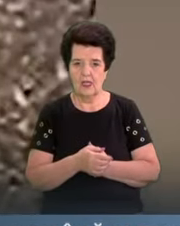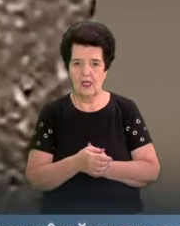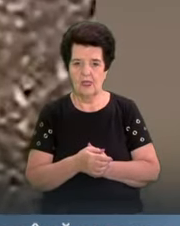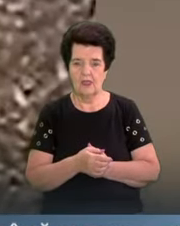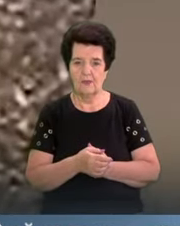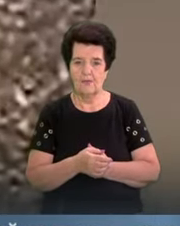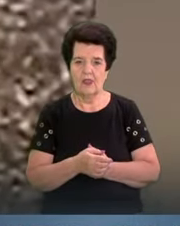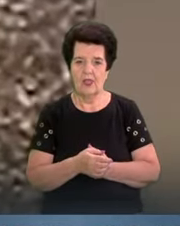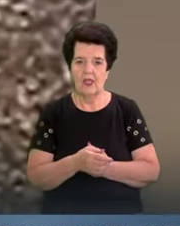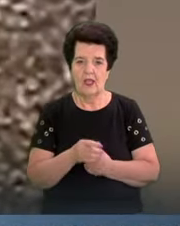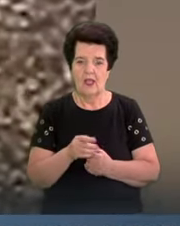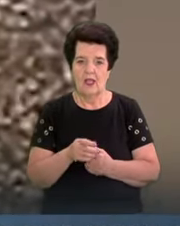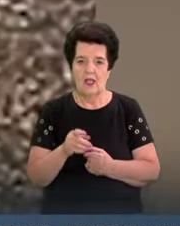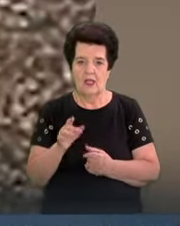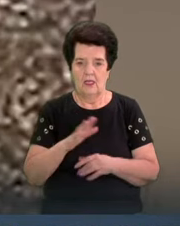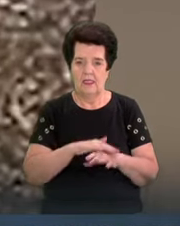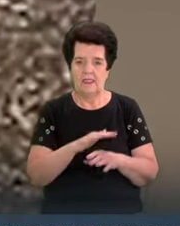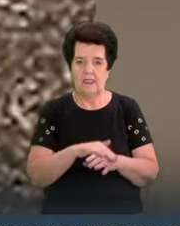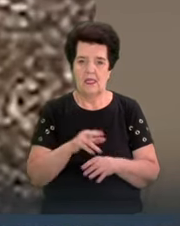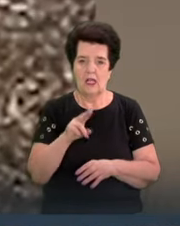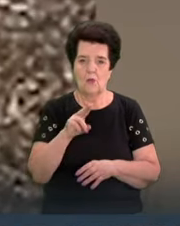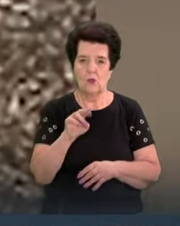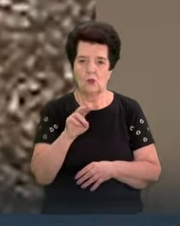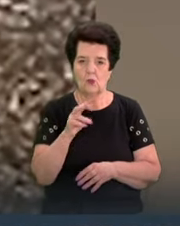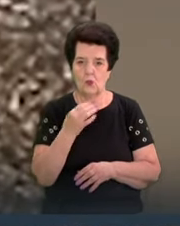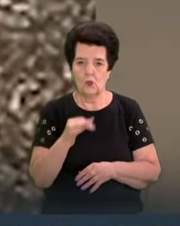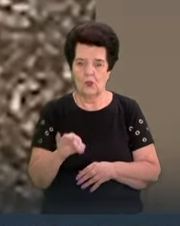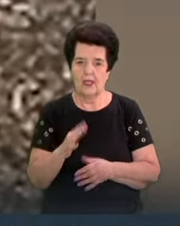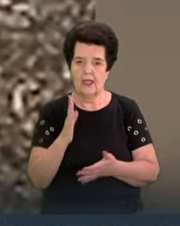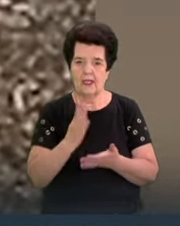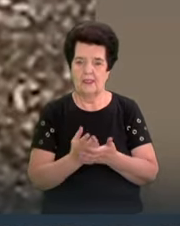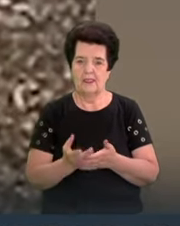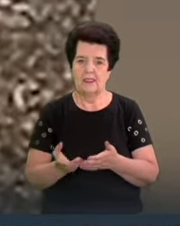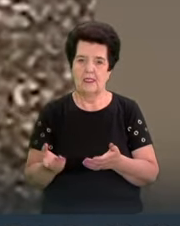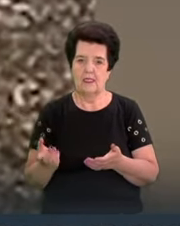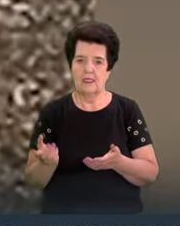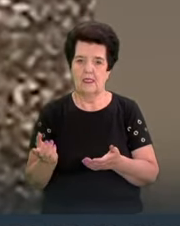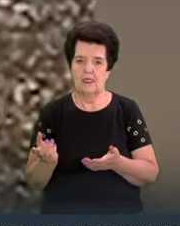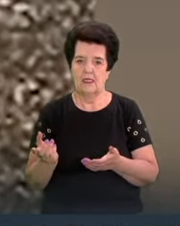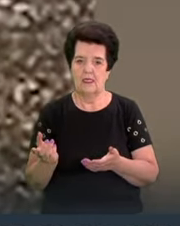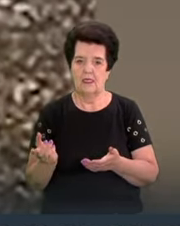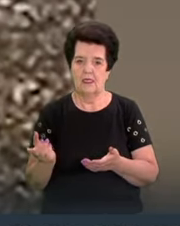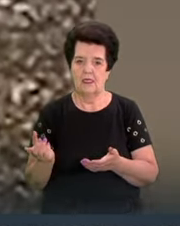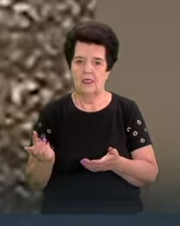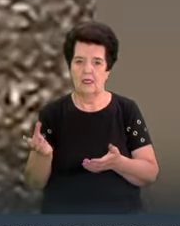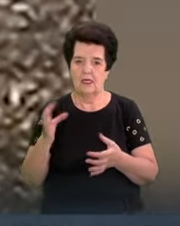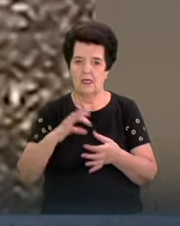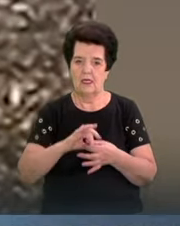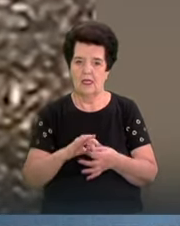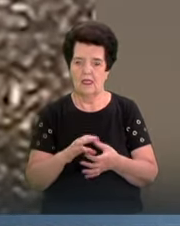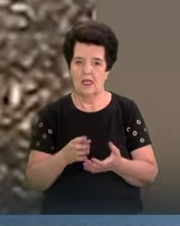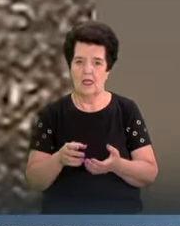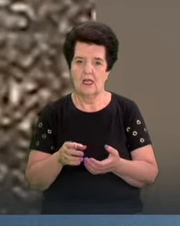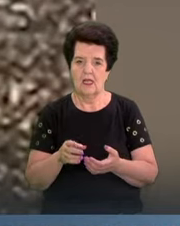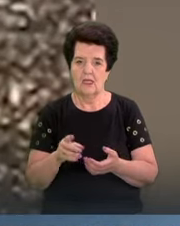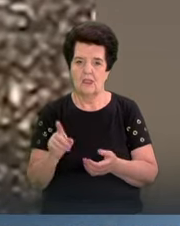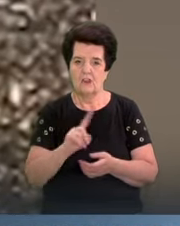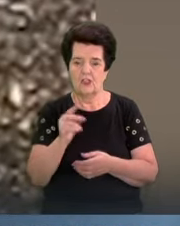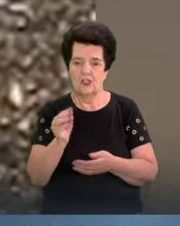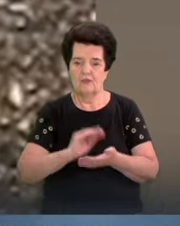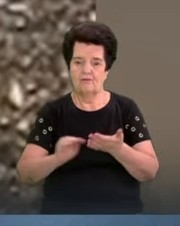în stânga Prutului, este legată dincolo de tot ceea ce înseamnă